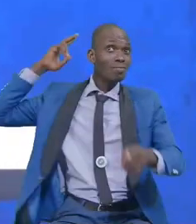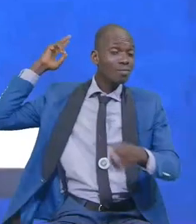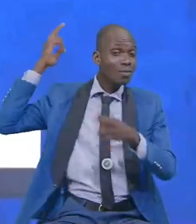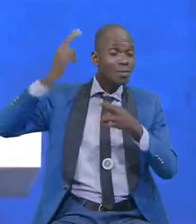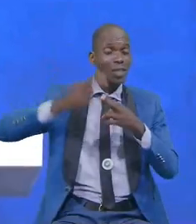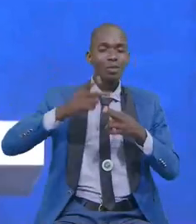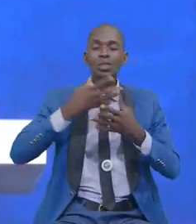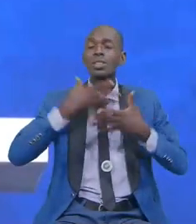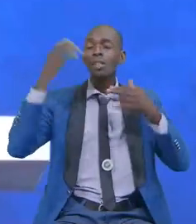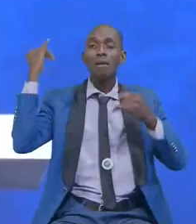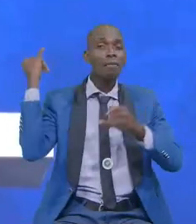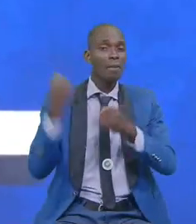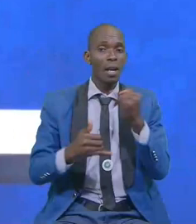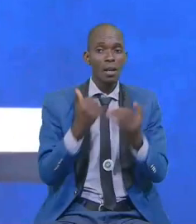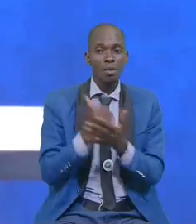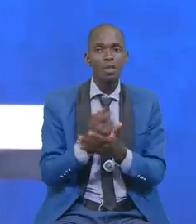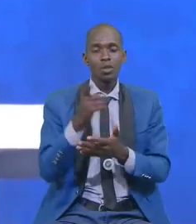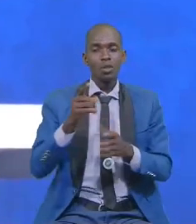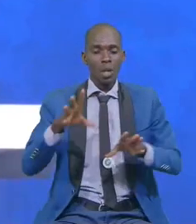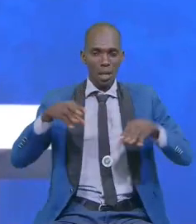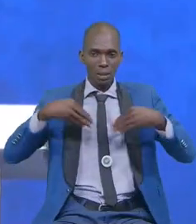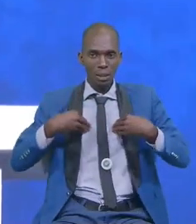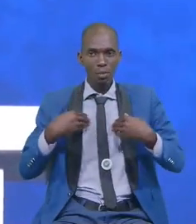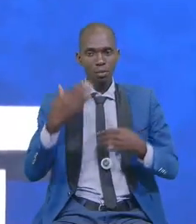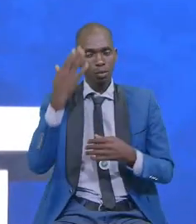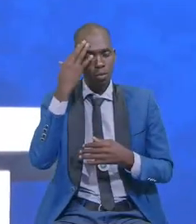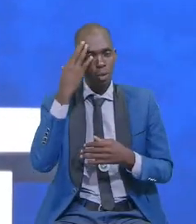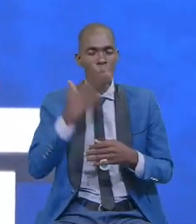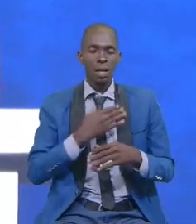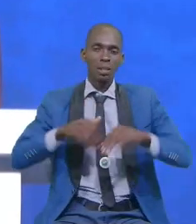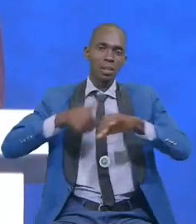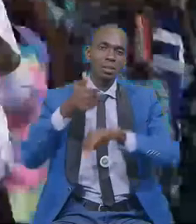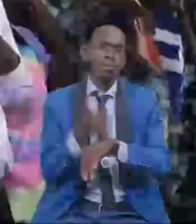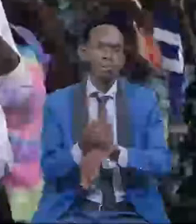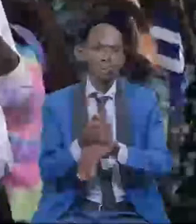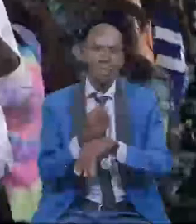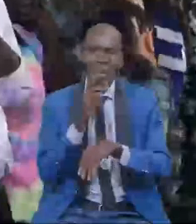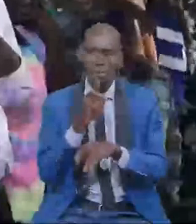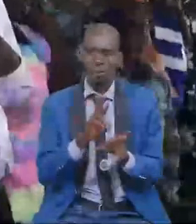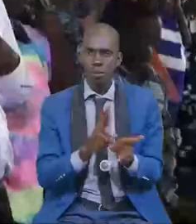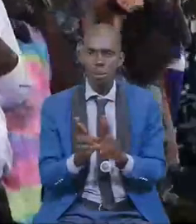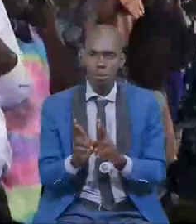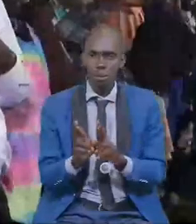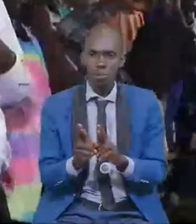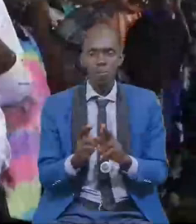j'accepte, je reconnais et j'affirme. Est-ce que nous sommes prêts?